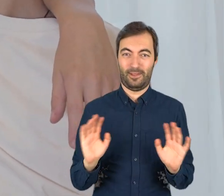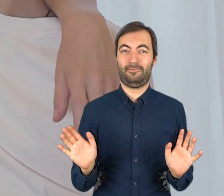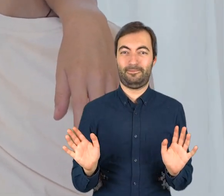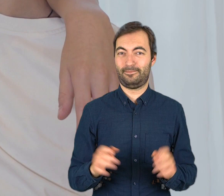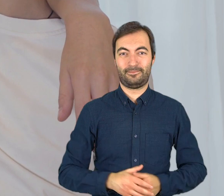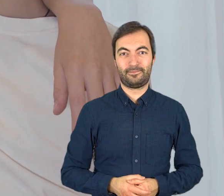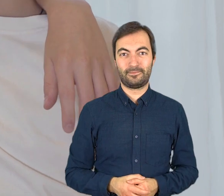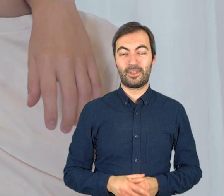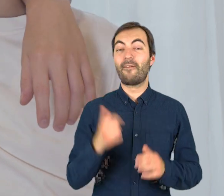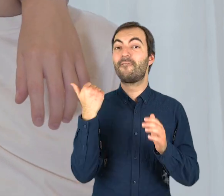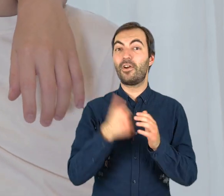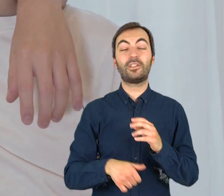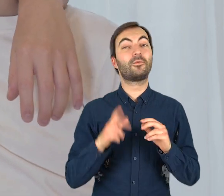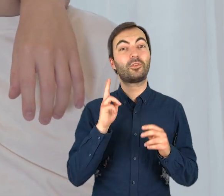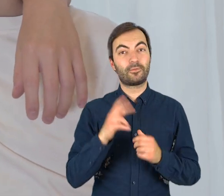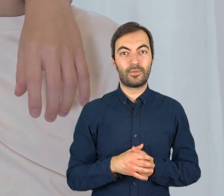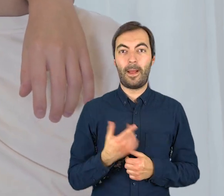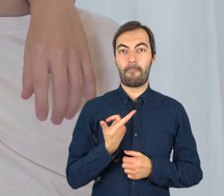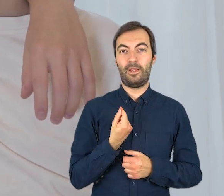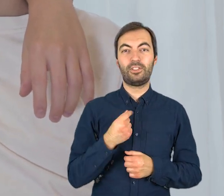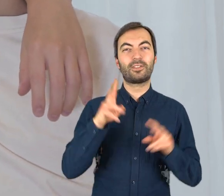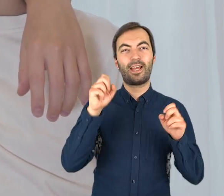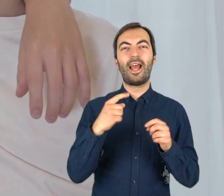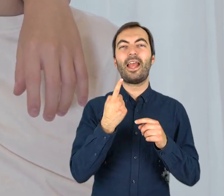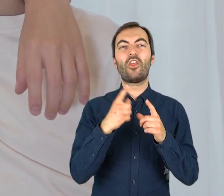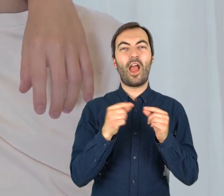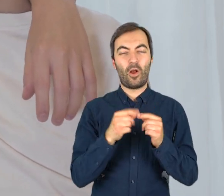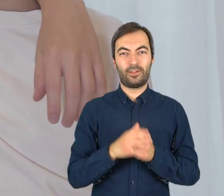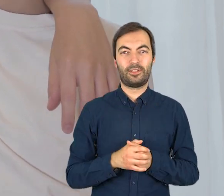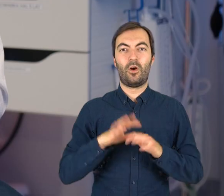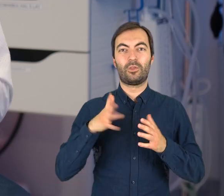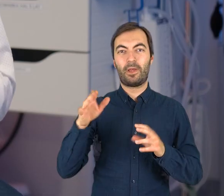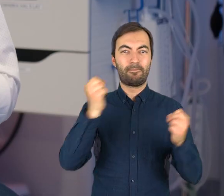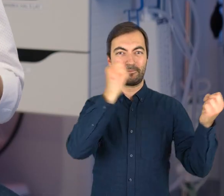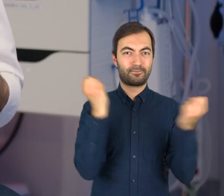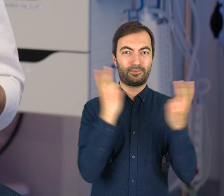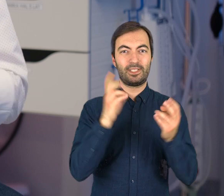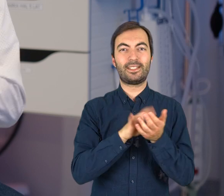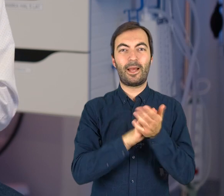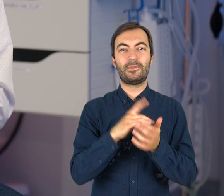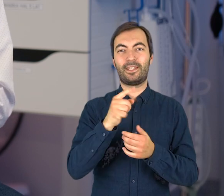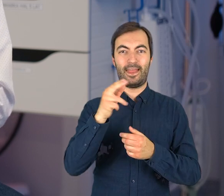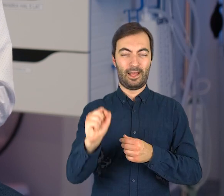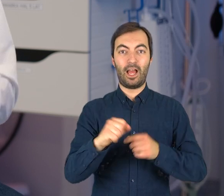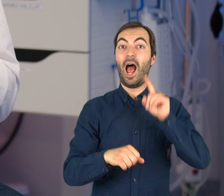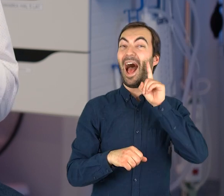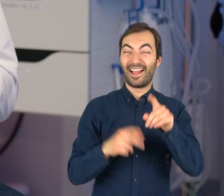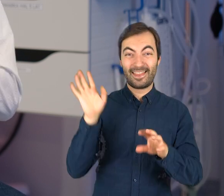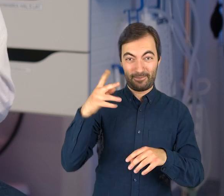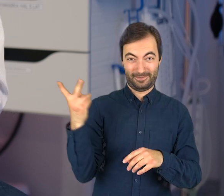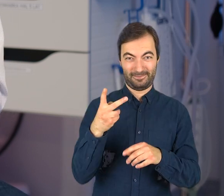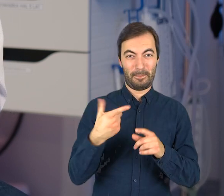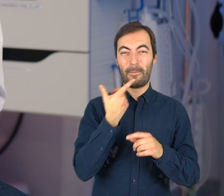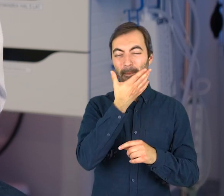zerowa. Wyjątkiem są jedynie bliźnięta jednojajowe, mające ten sam zapis DNA, ale nawet